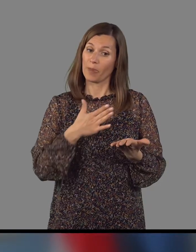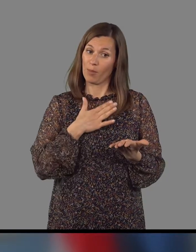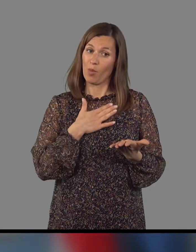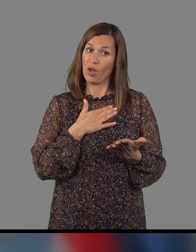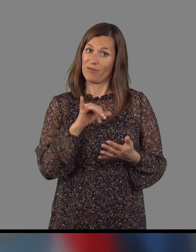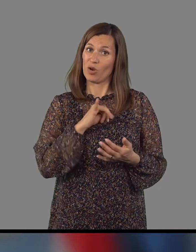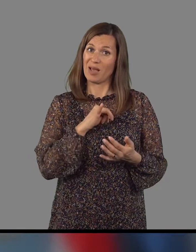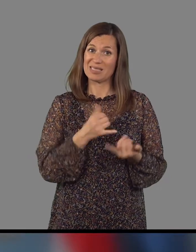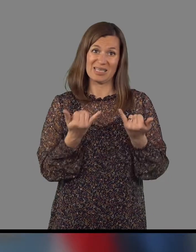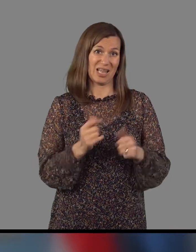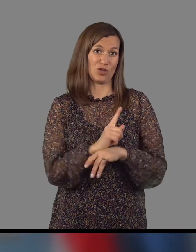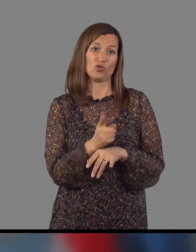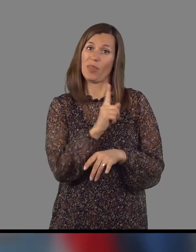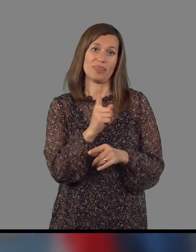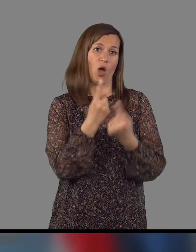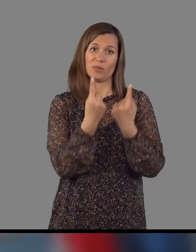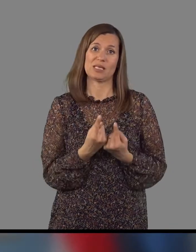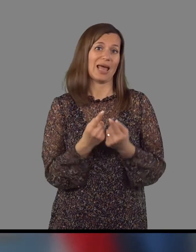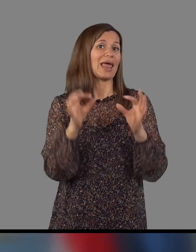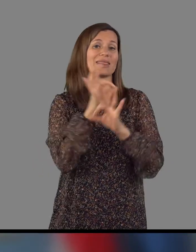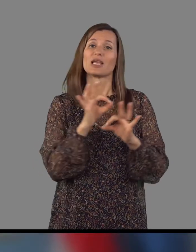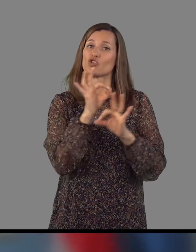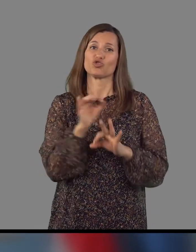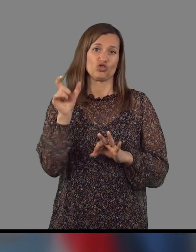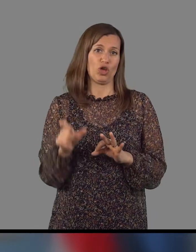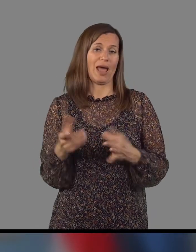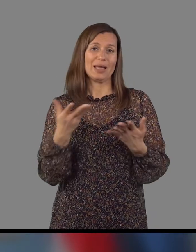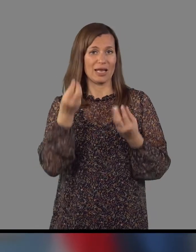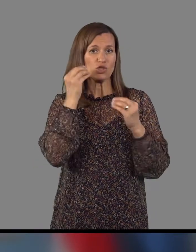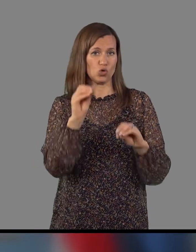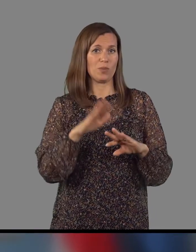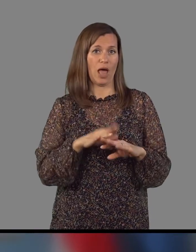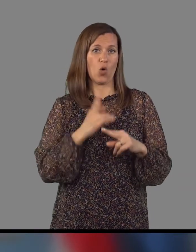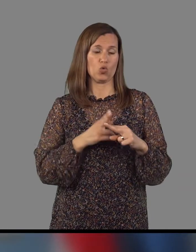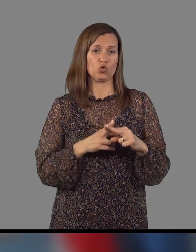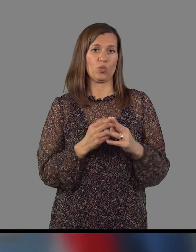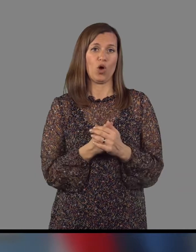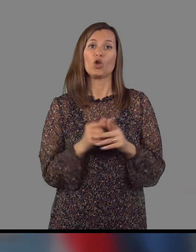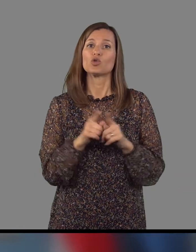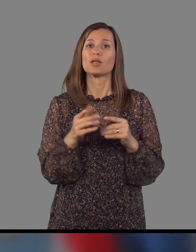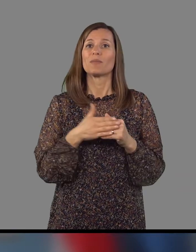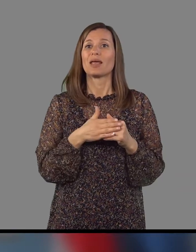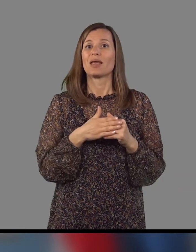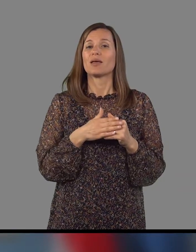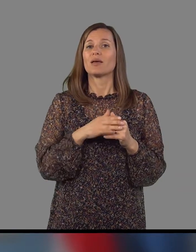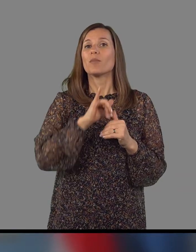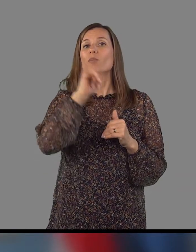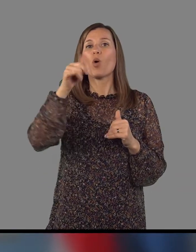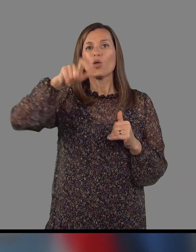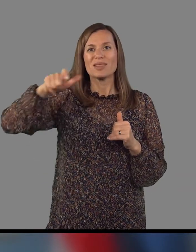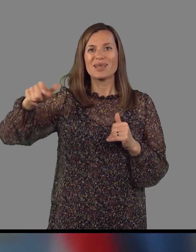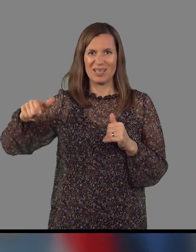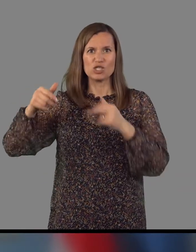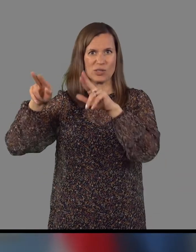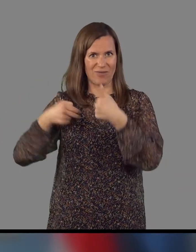Po mojih informacijah trenutno ne obstaja nihče, pri katerem bi bil sum na okužbo. Tudi pri potnikih, ki so